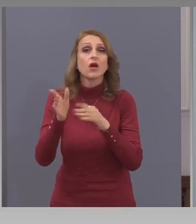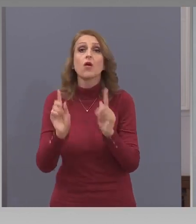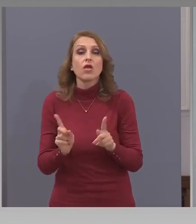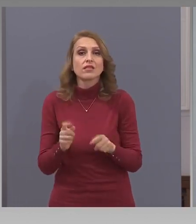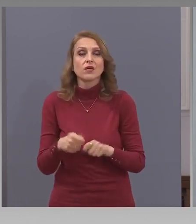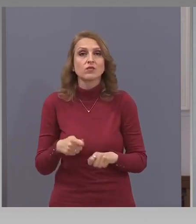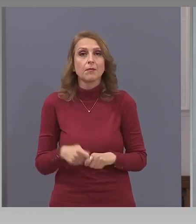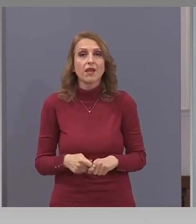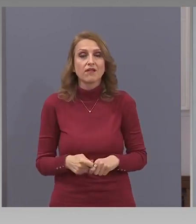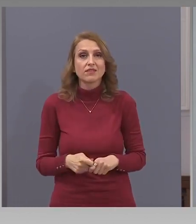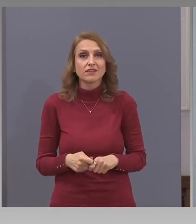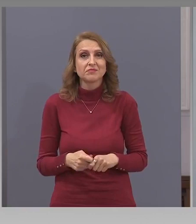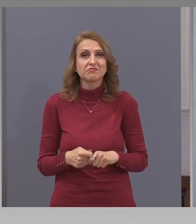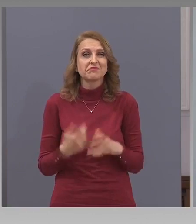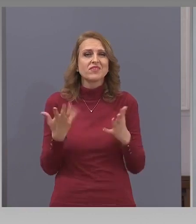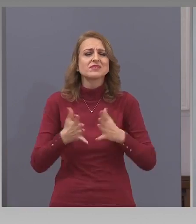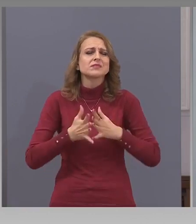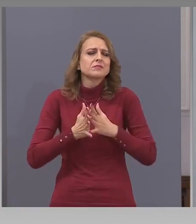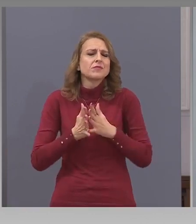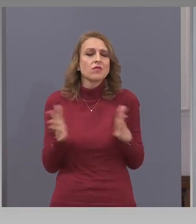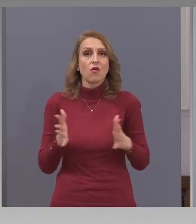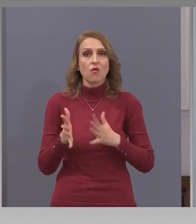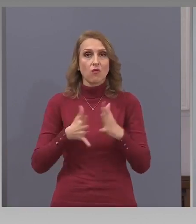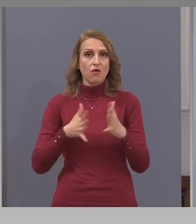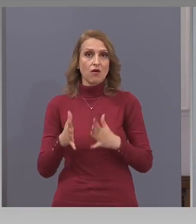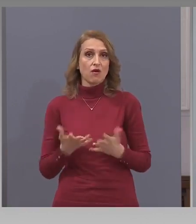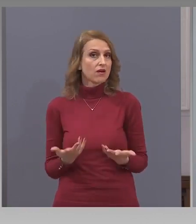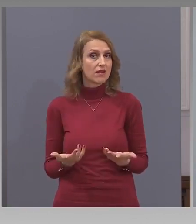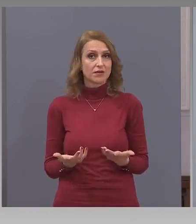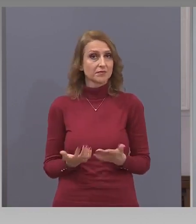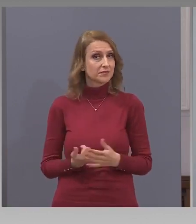са десетки хиляди хора, които трябва да се ангажират.